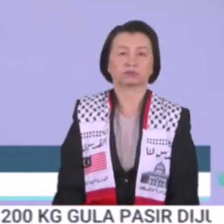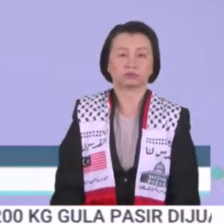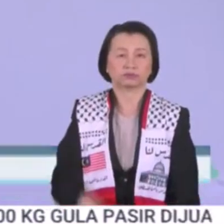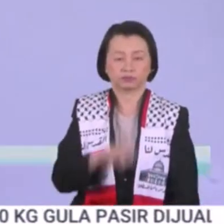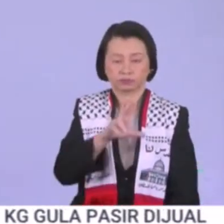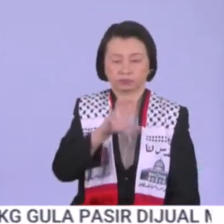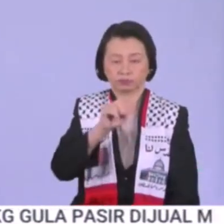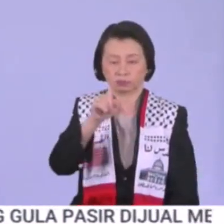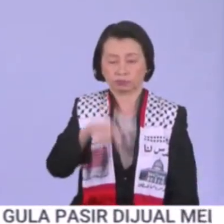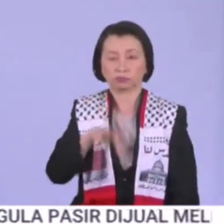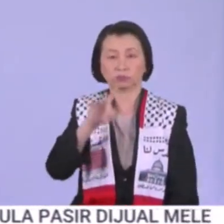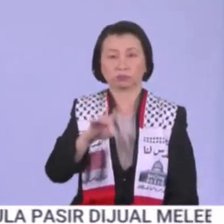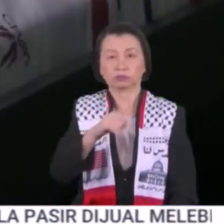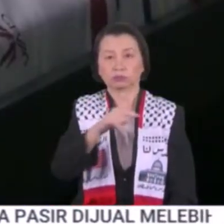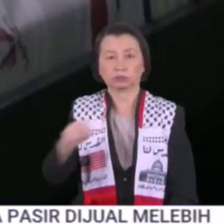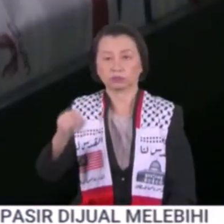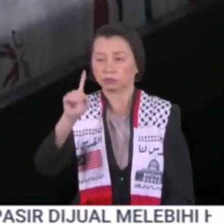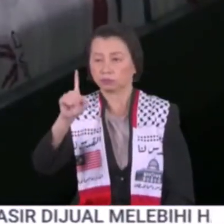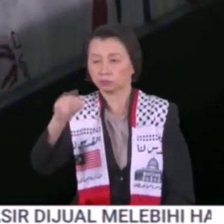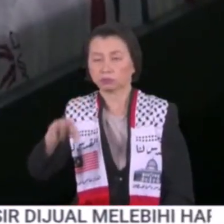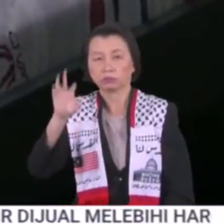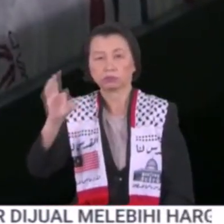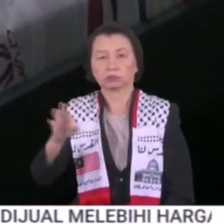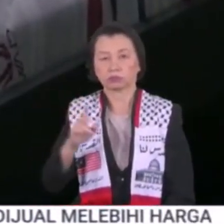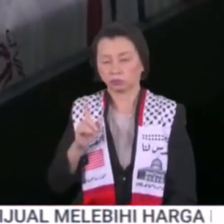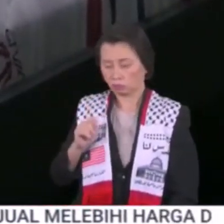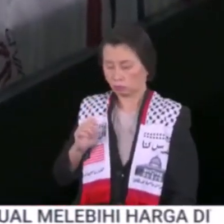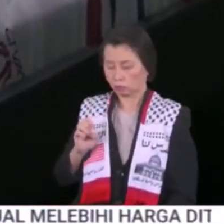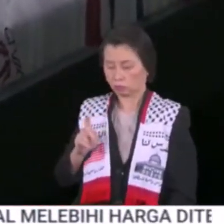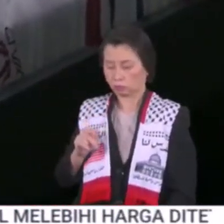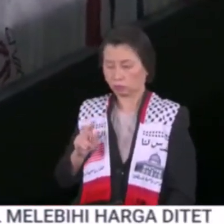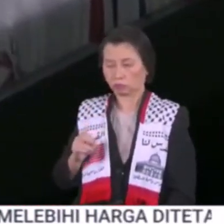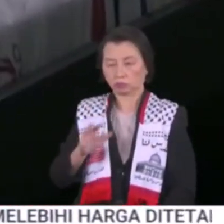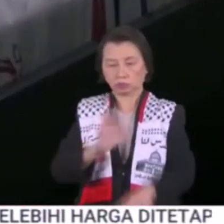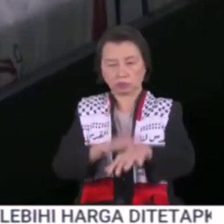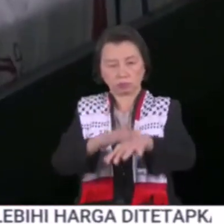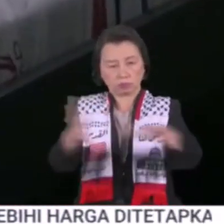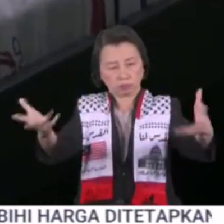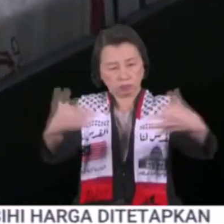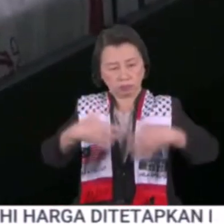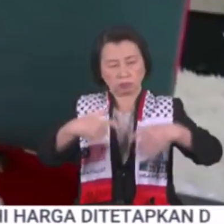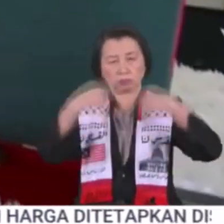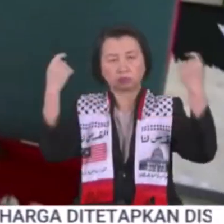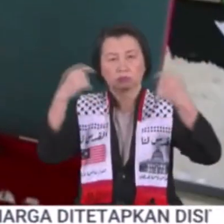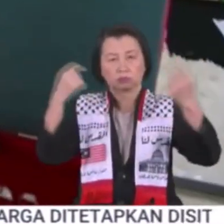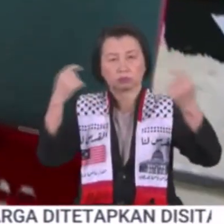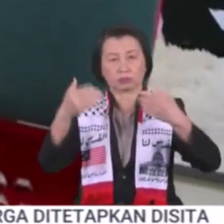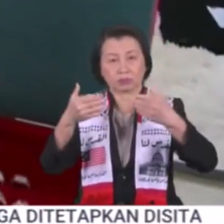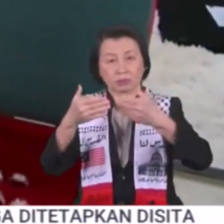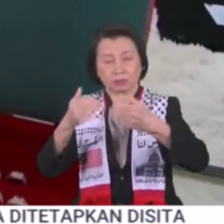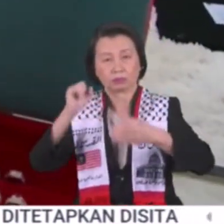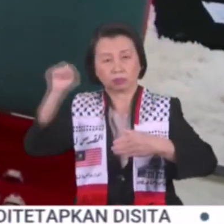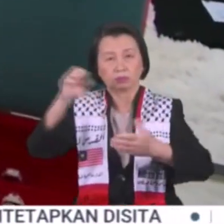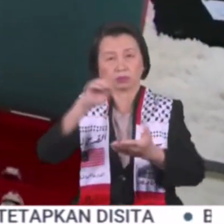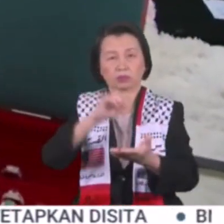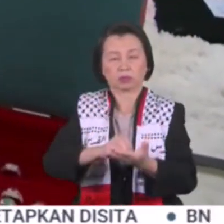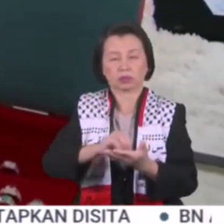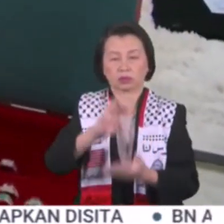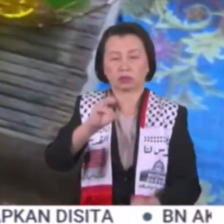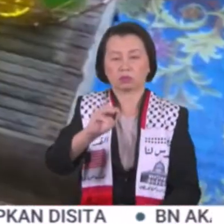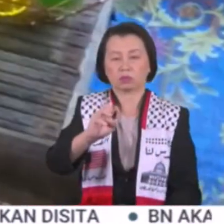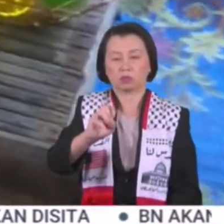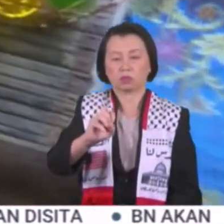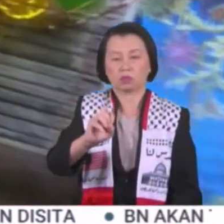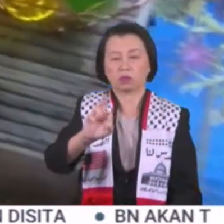Pada 30 Ogos hingga 1 September, Usahawan Tekun Nasional akan dihimpunkan menerusi Karnival Ambang Merdeka di Pantai Morib, Kuala Langat.